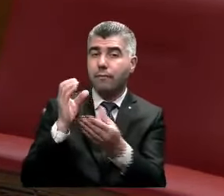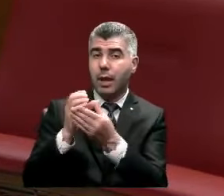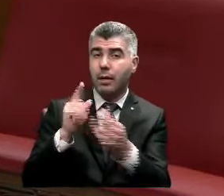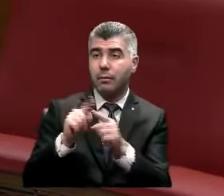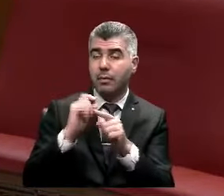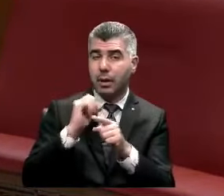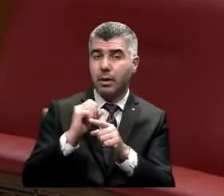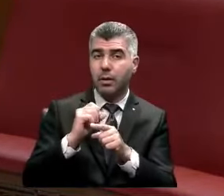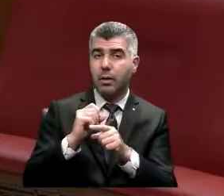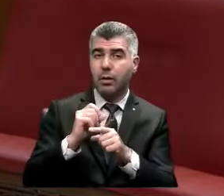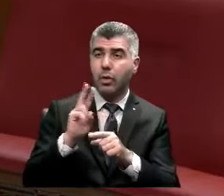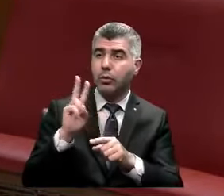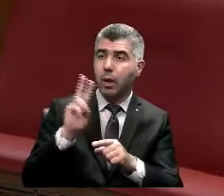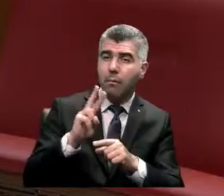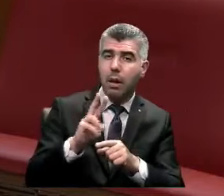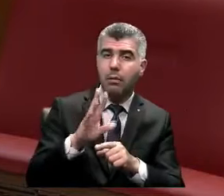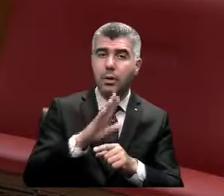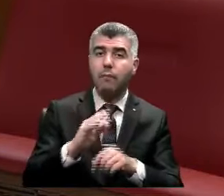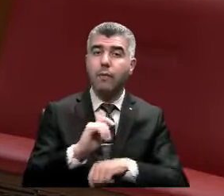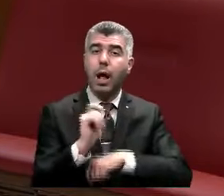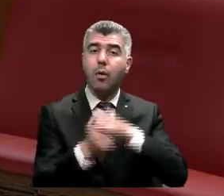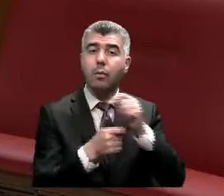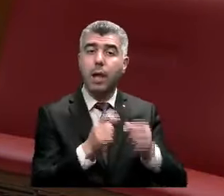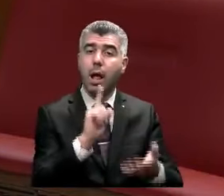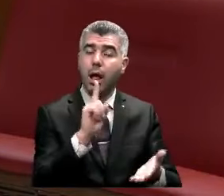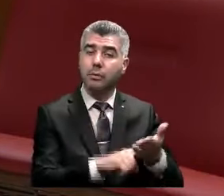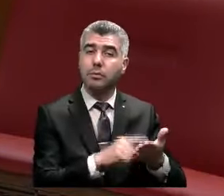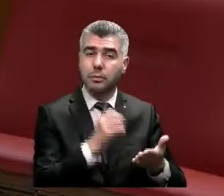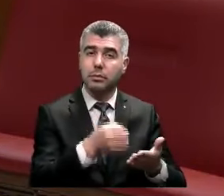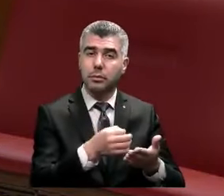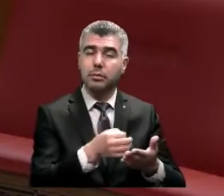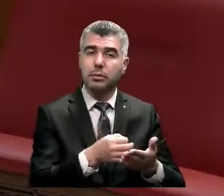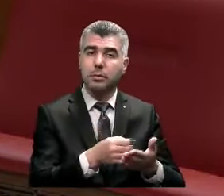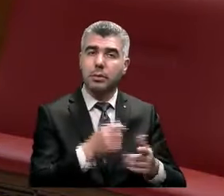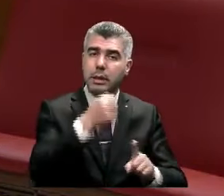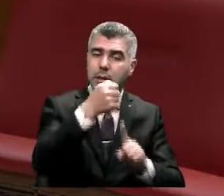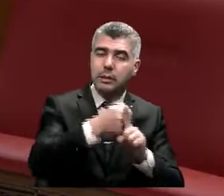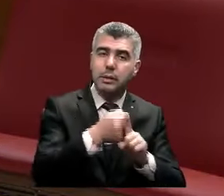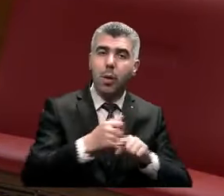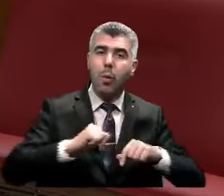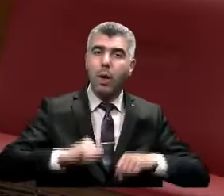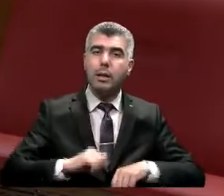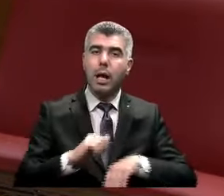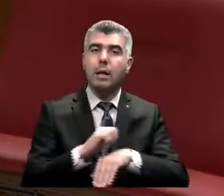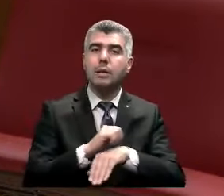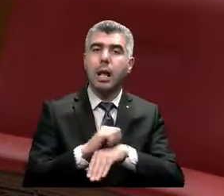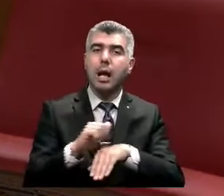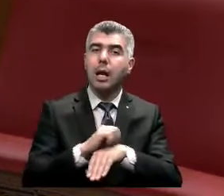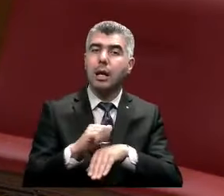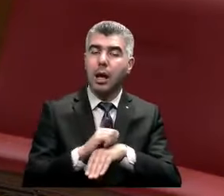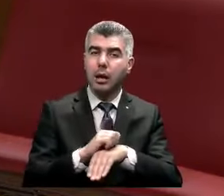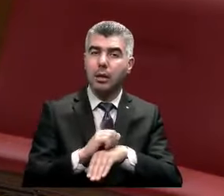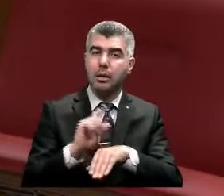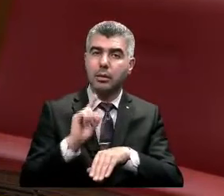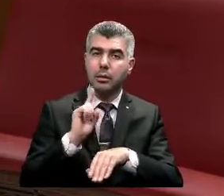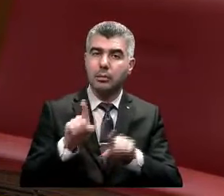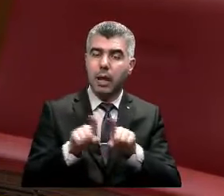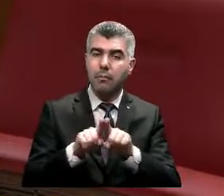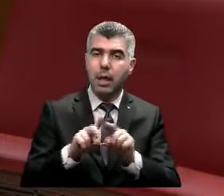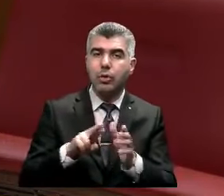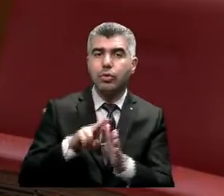محليا بامتياز، تنواصل مع الوزارة ديال الداخلية التنسيق في إطار تنزيل ورش